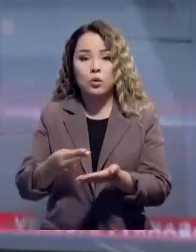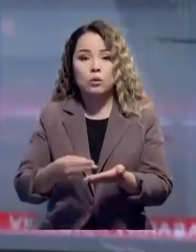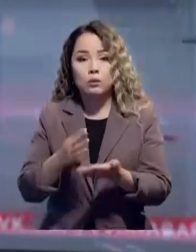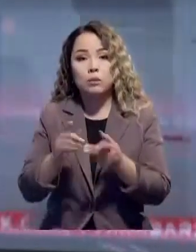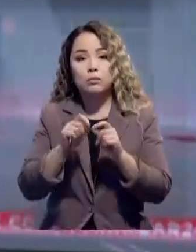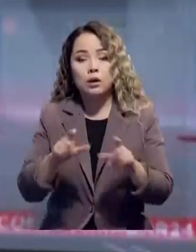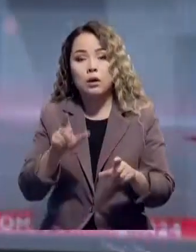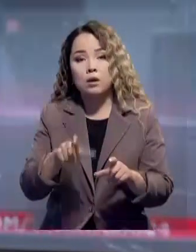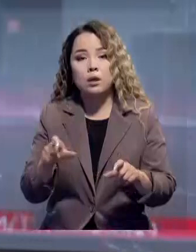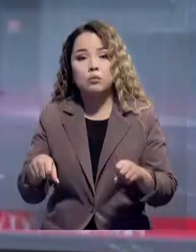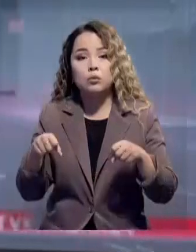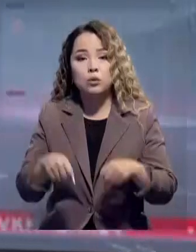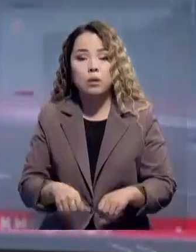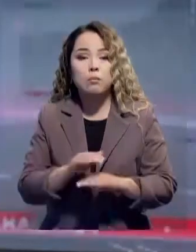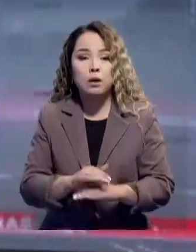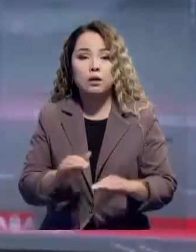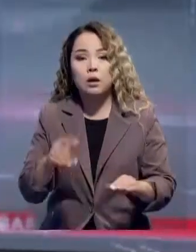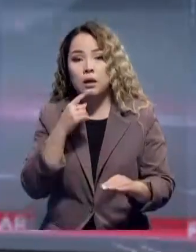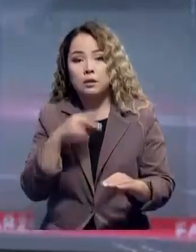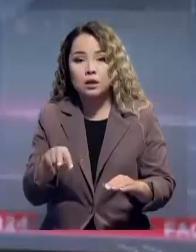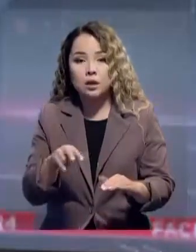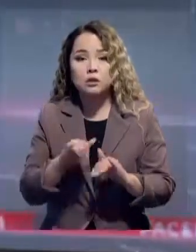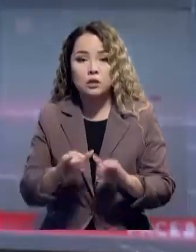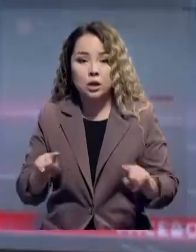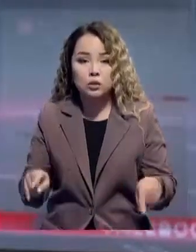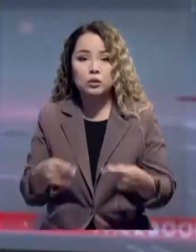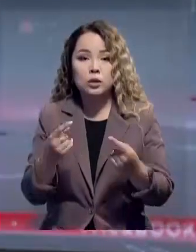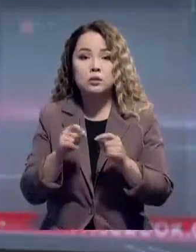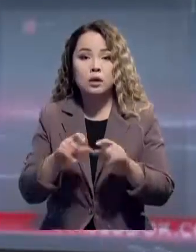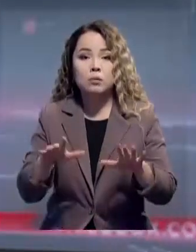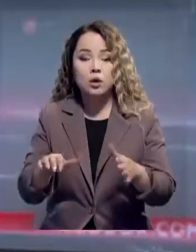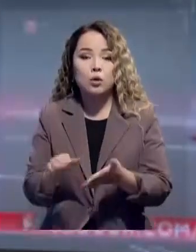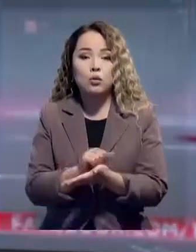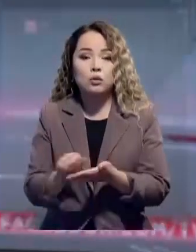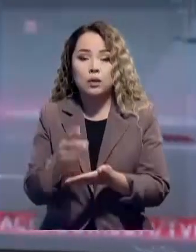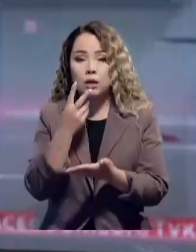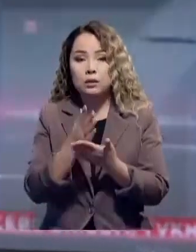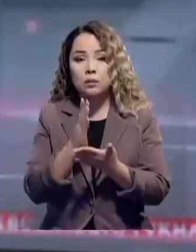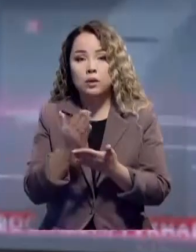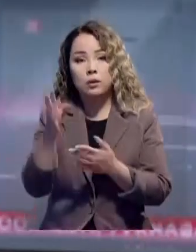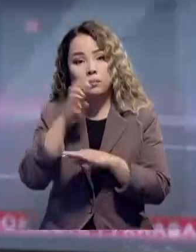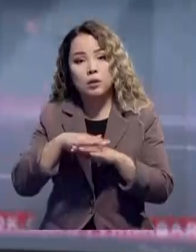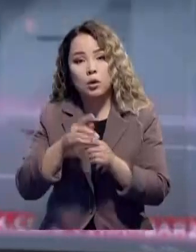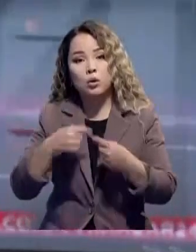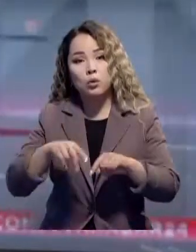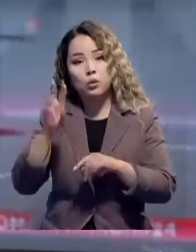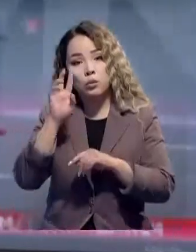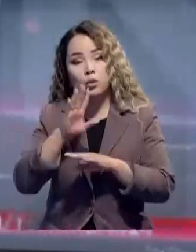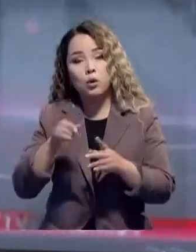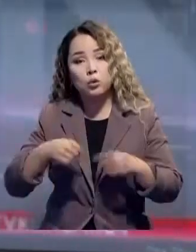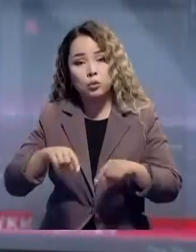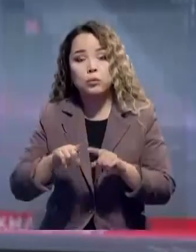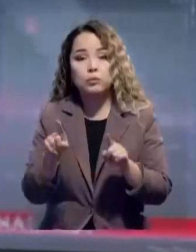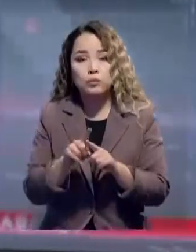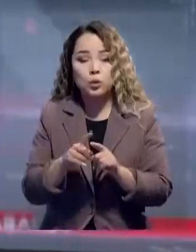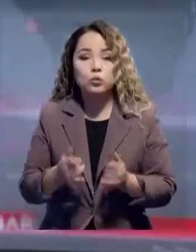Мектептегі адам құқы және балалар әдебиетін жаңғырту сабақтары осы құжатта қамтылды. Мемлекеттік органдар мен үкіметтік емес ұйымдарға